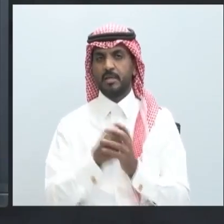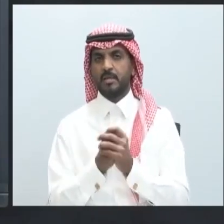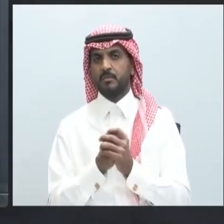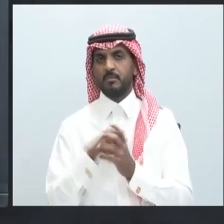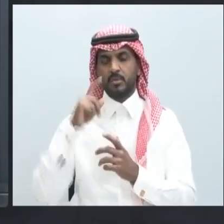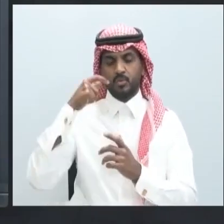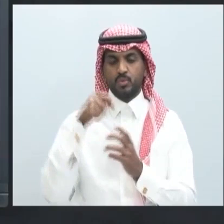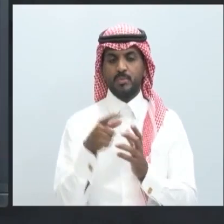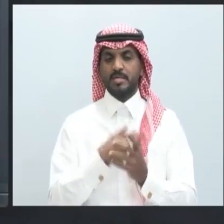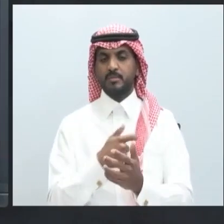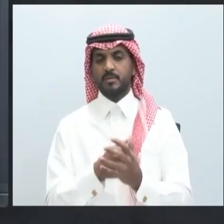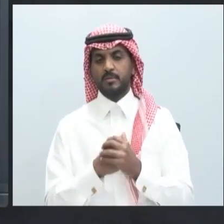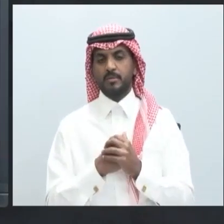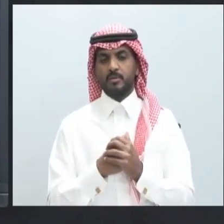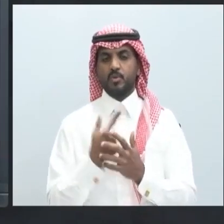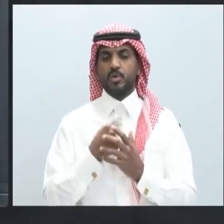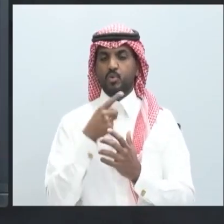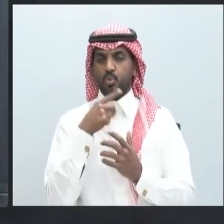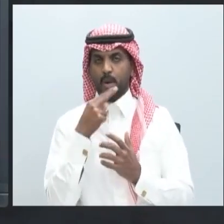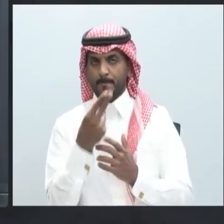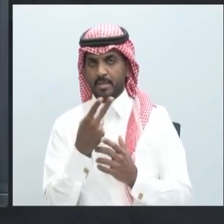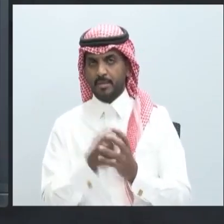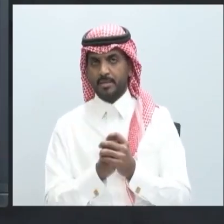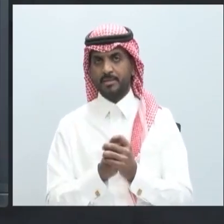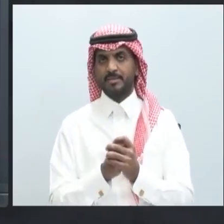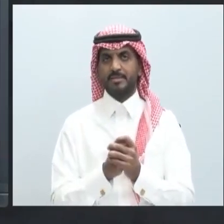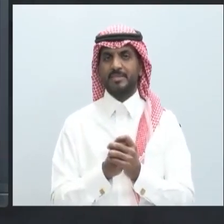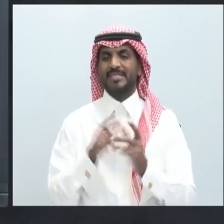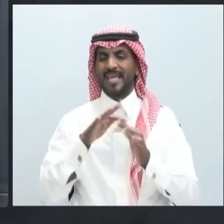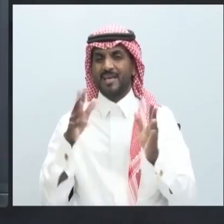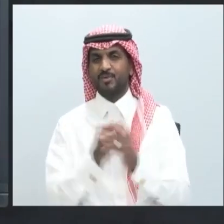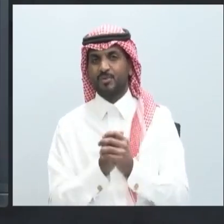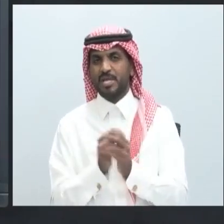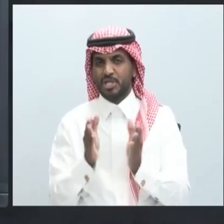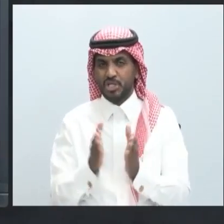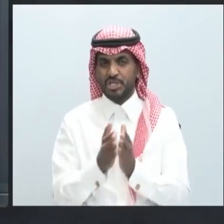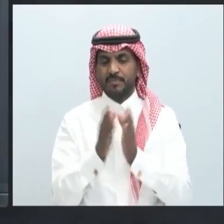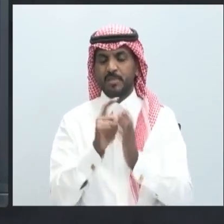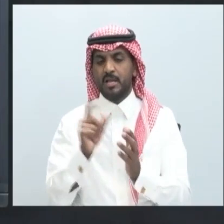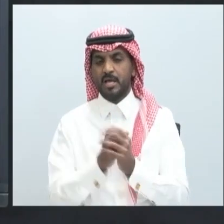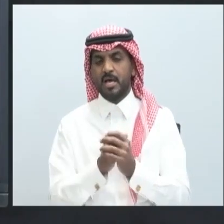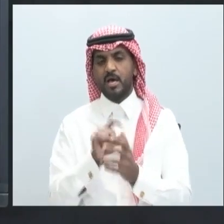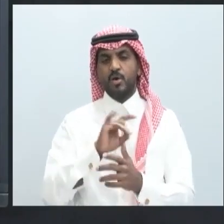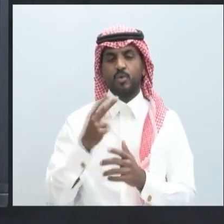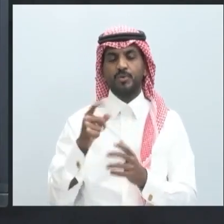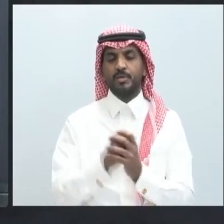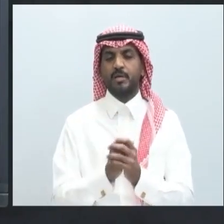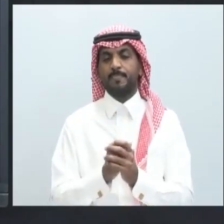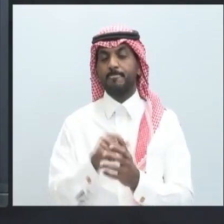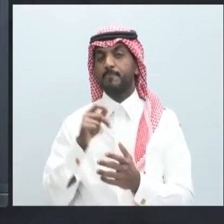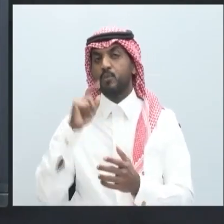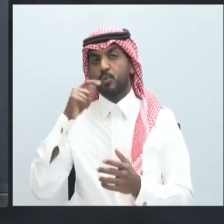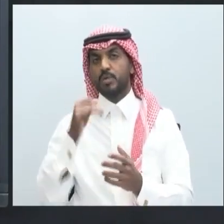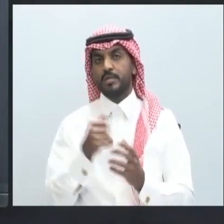الذكور وهذا ما اسميناه ونحن نعبر عن التكاثر الجنسي او اللاجنسي بالتكاثر اللا عذري فالنحل او ذكور